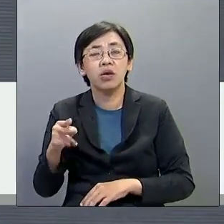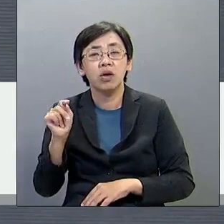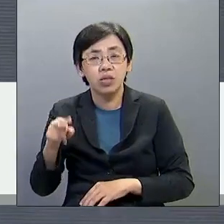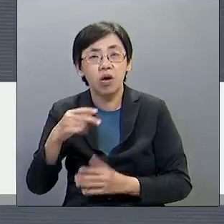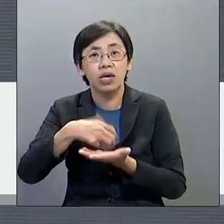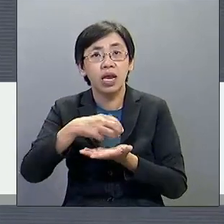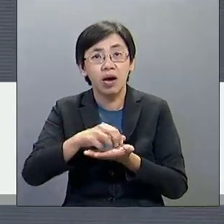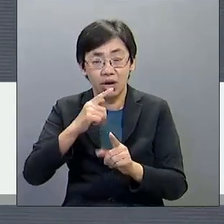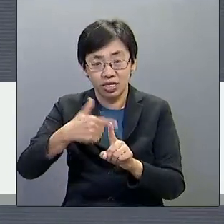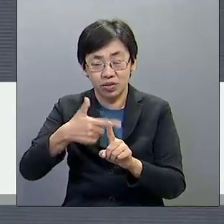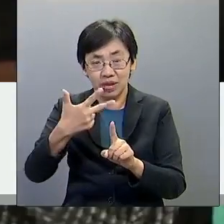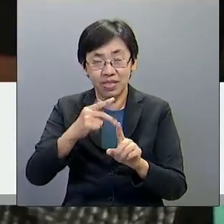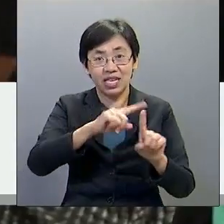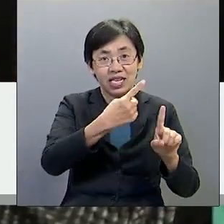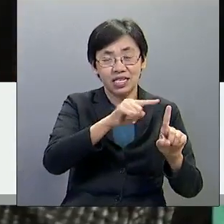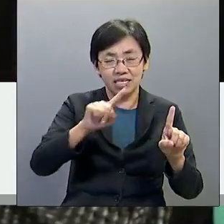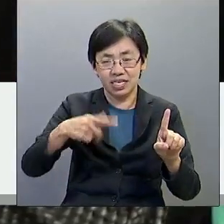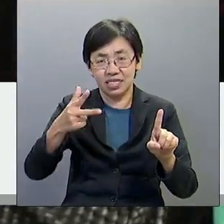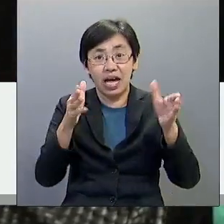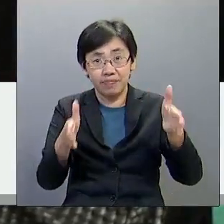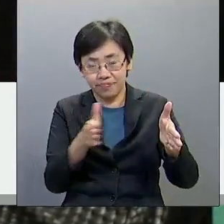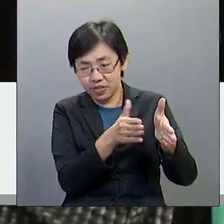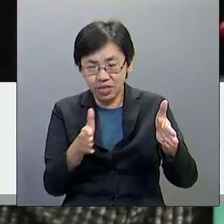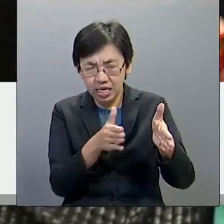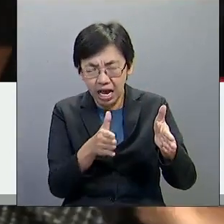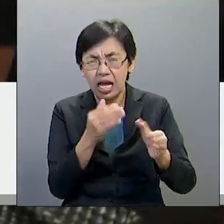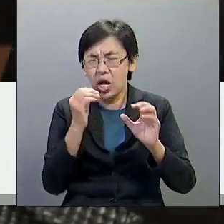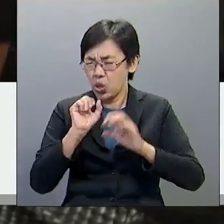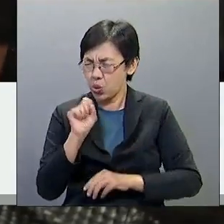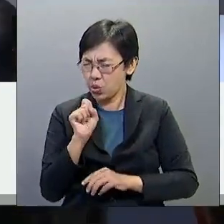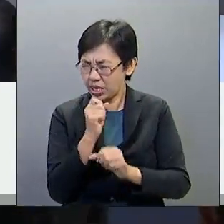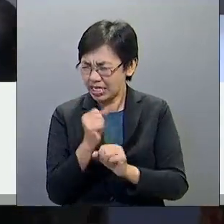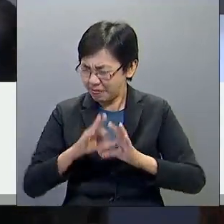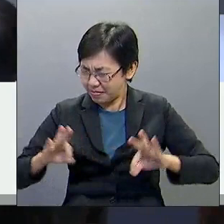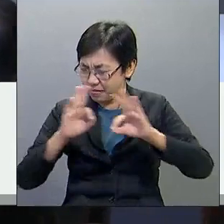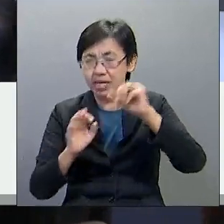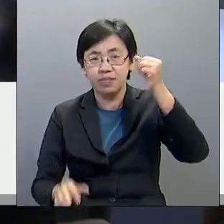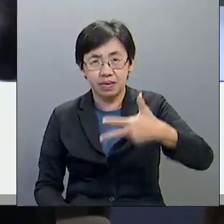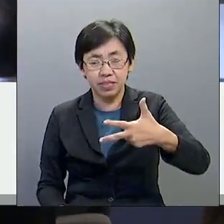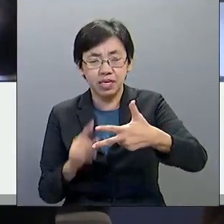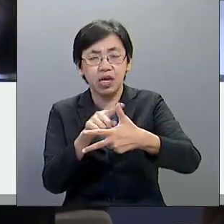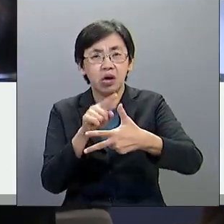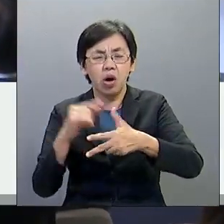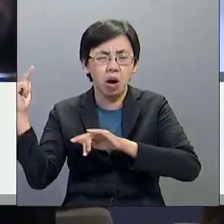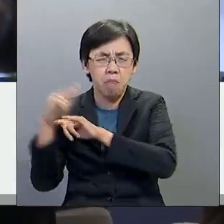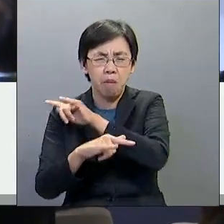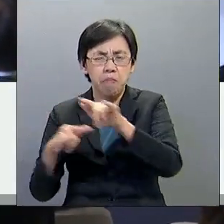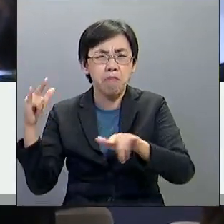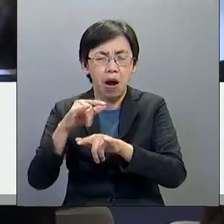วง3เดือนแรกของปีนี้จะต้องเร่งทํา3เรื่องคือการเพิ่มเที่ยวบินให้ได้อย่